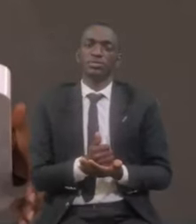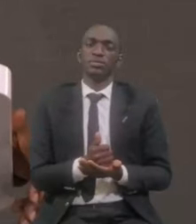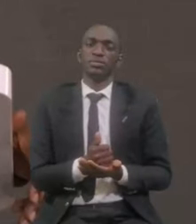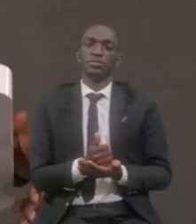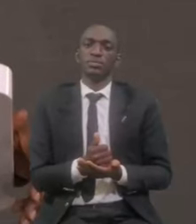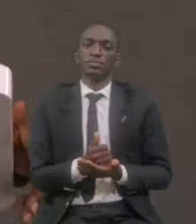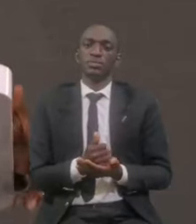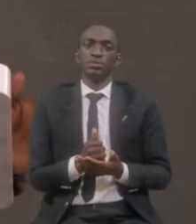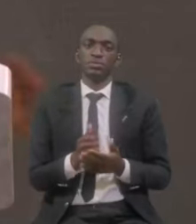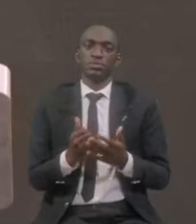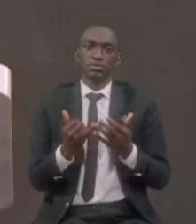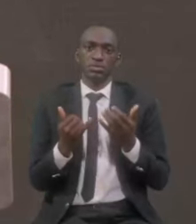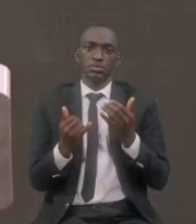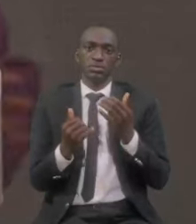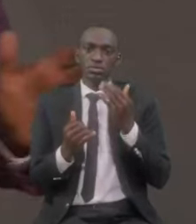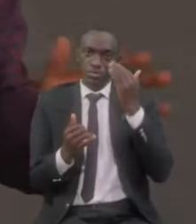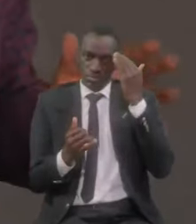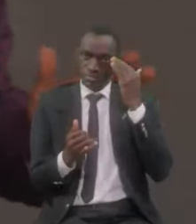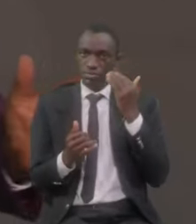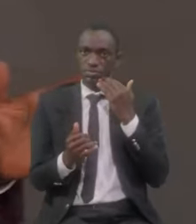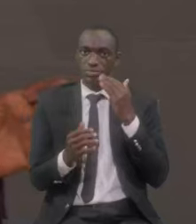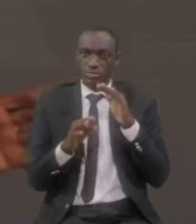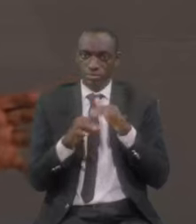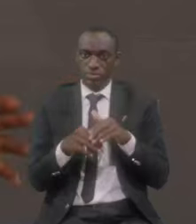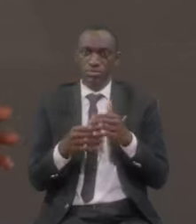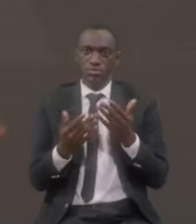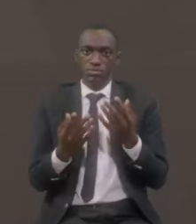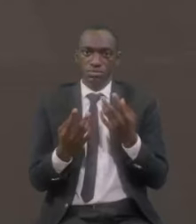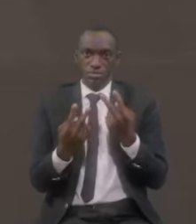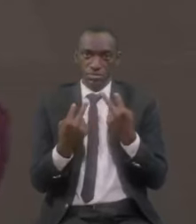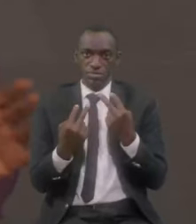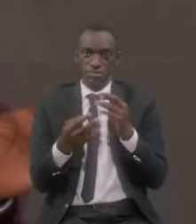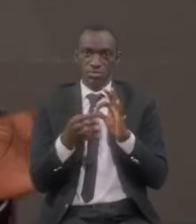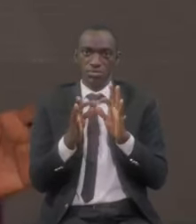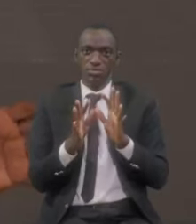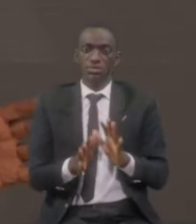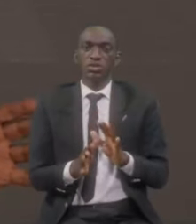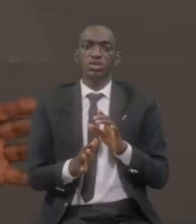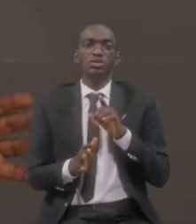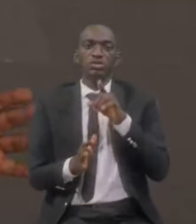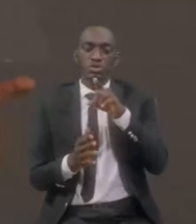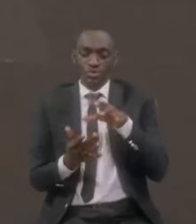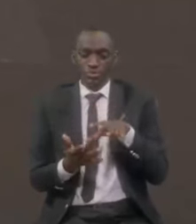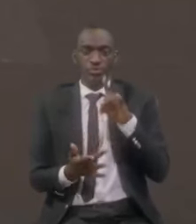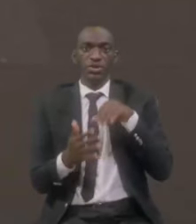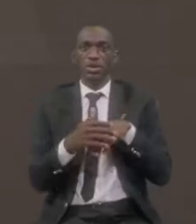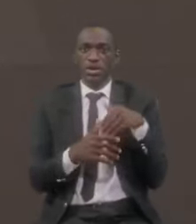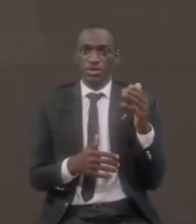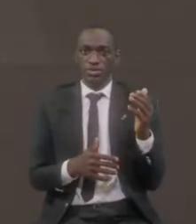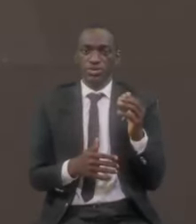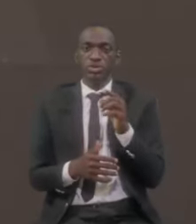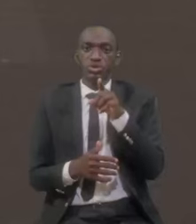La tête baissée, les yeux fermés, tu as découvert qu'il faut que tu te